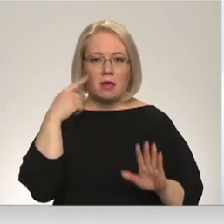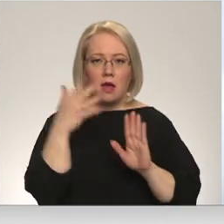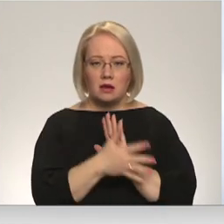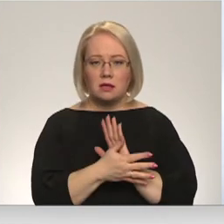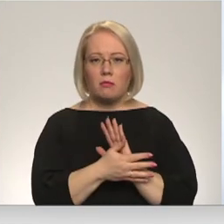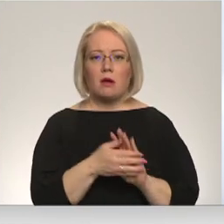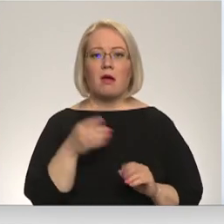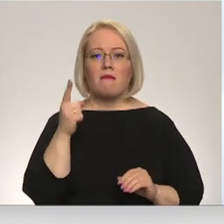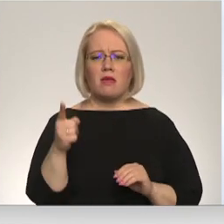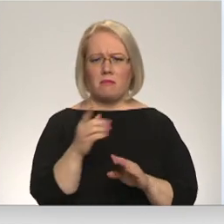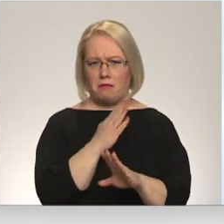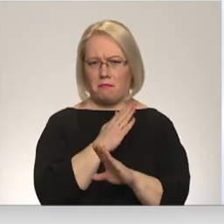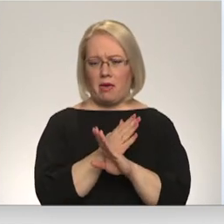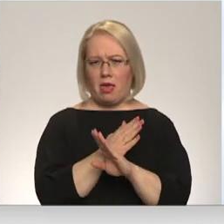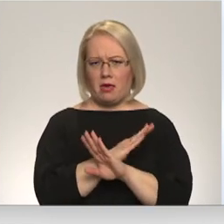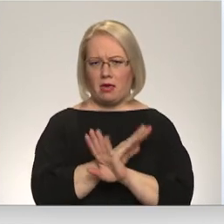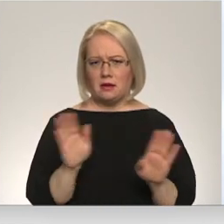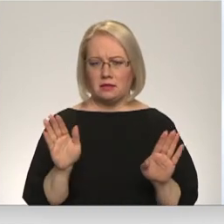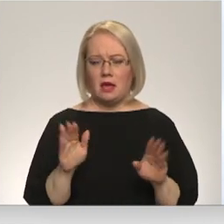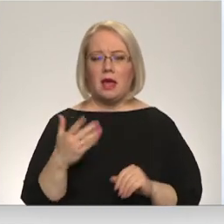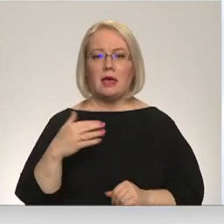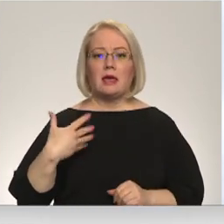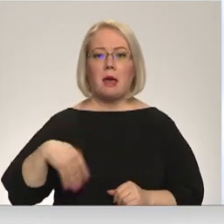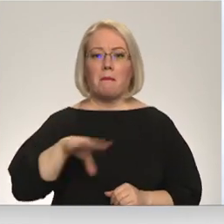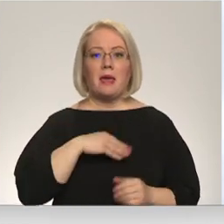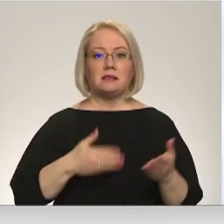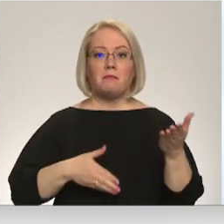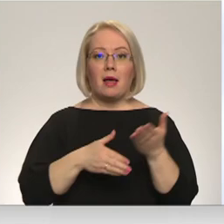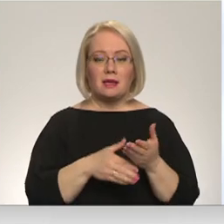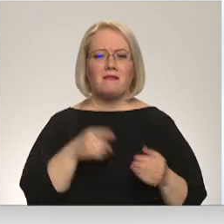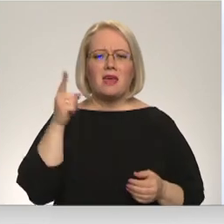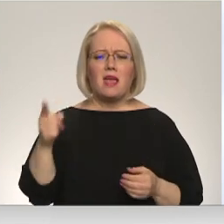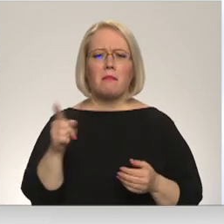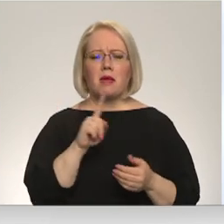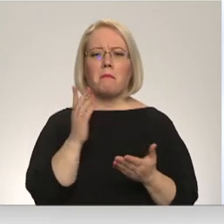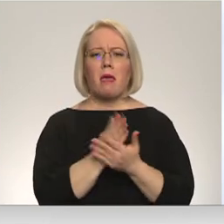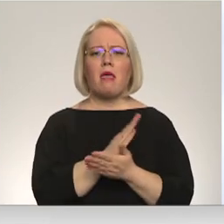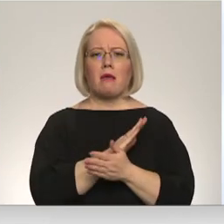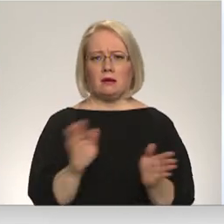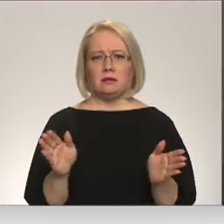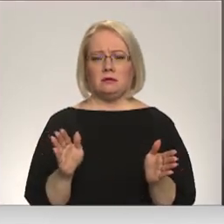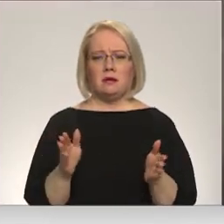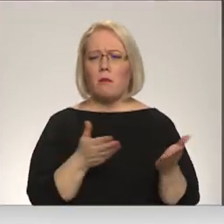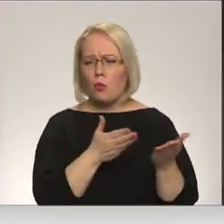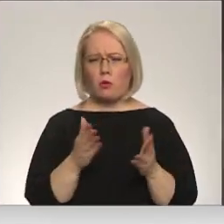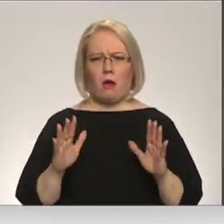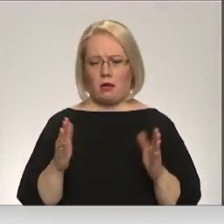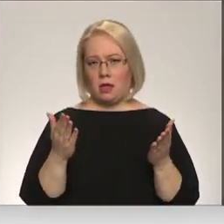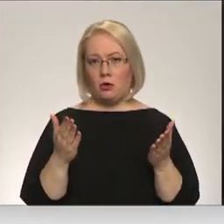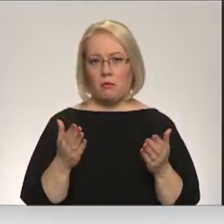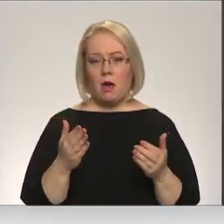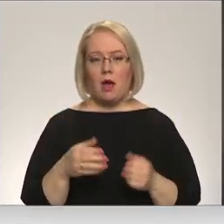ka viņam beigas. Ja mēs visi palīdzēsim, tad viņam būs beigas, nu, jebkurā gadījumā.